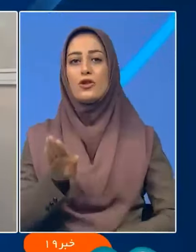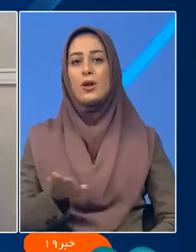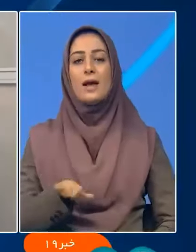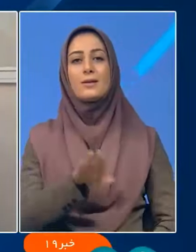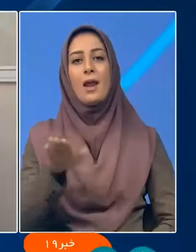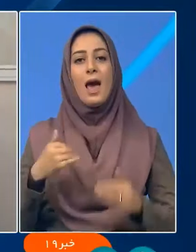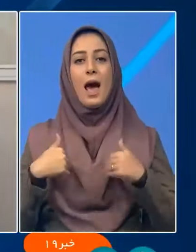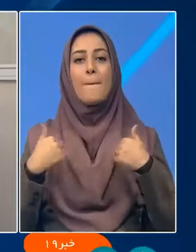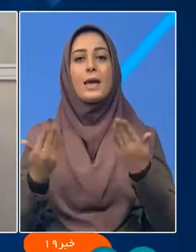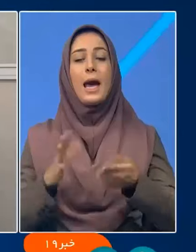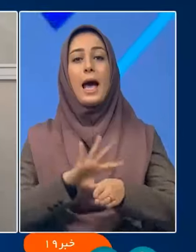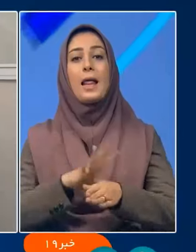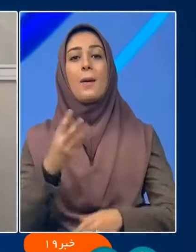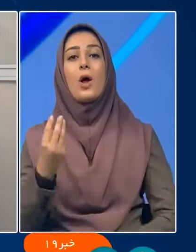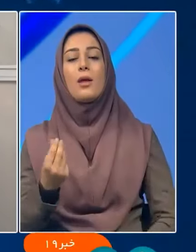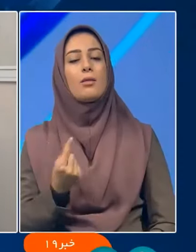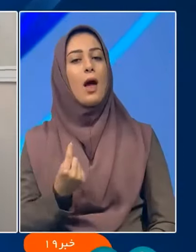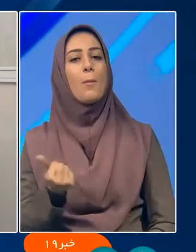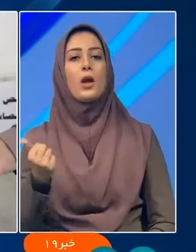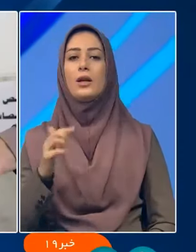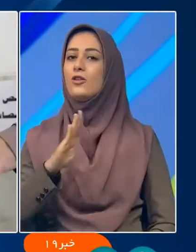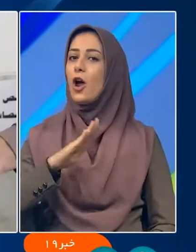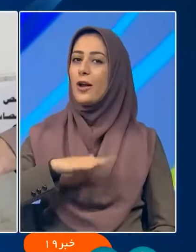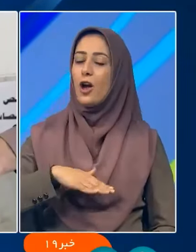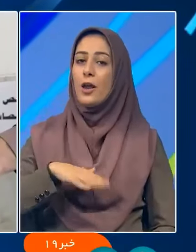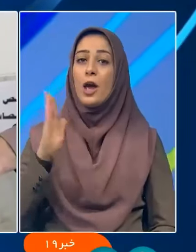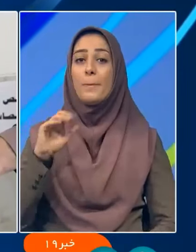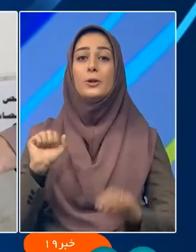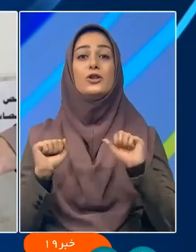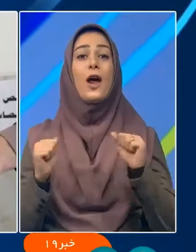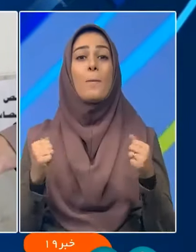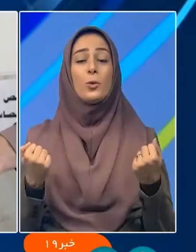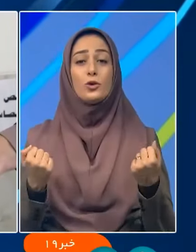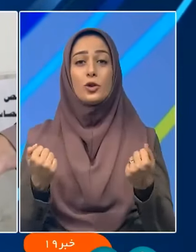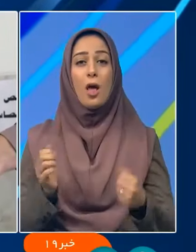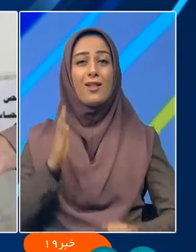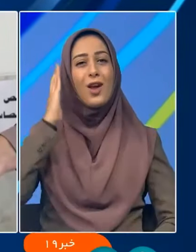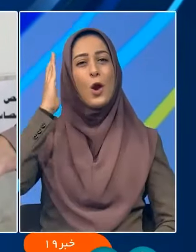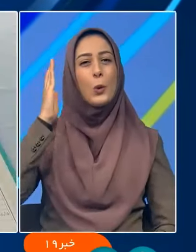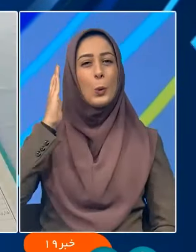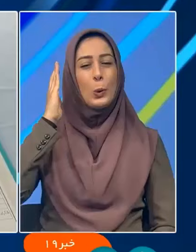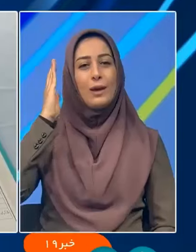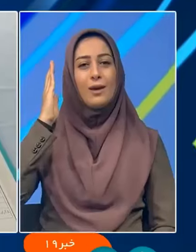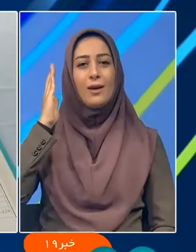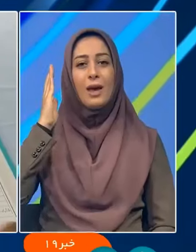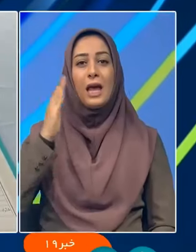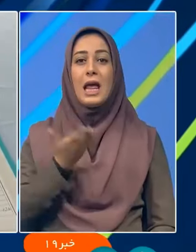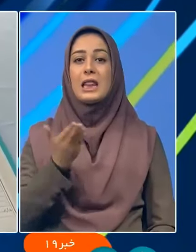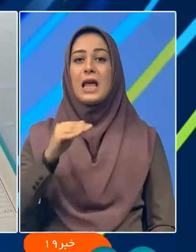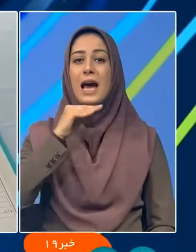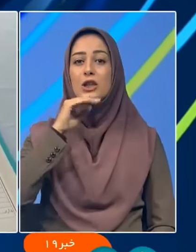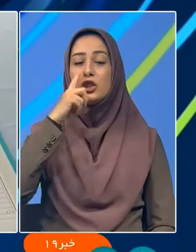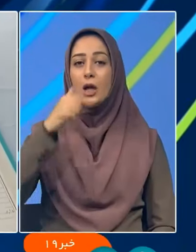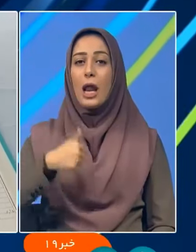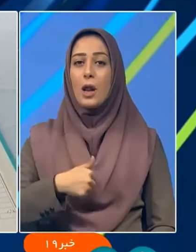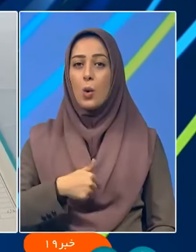خدمات درمانی به صورت رایگان انجام پذیرفت. بیشتر مشکلات روحی روانی و تشنج و